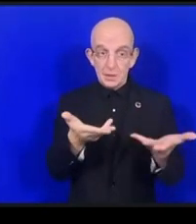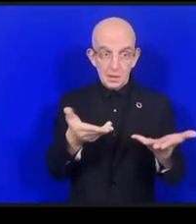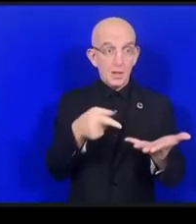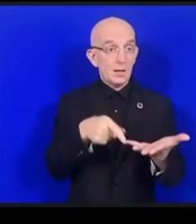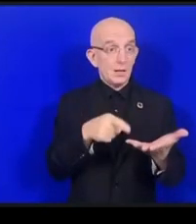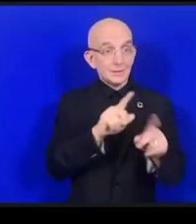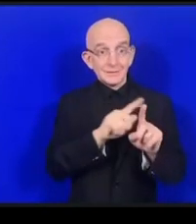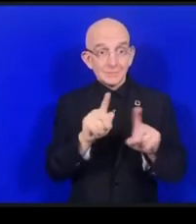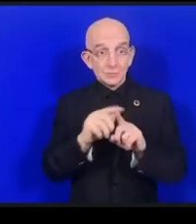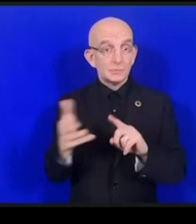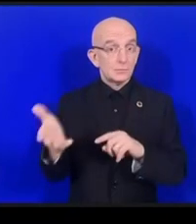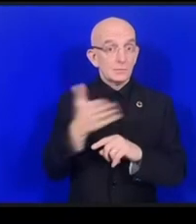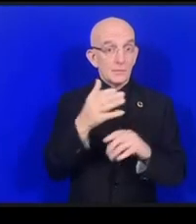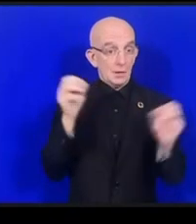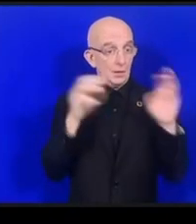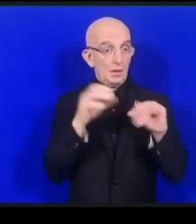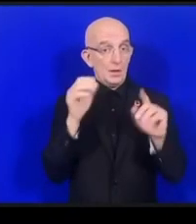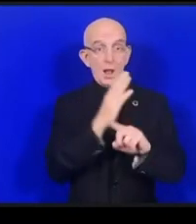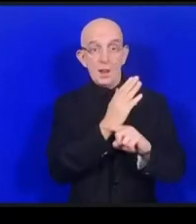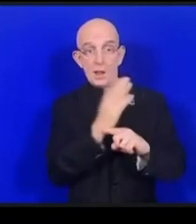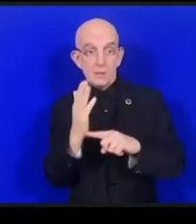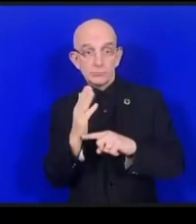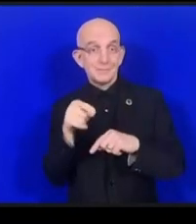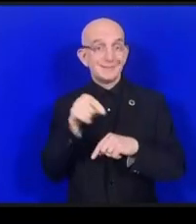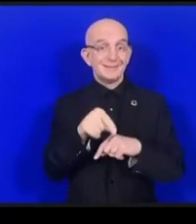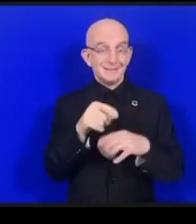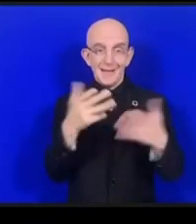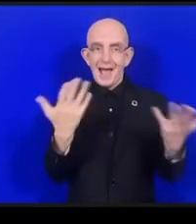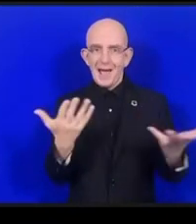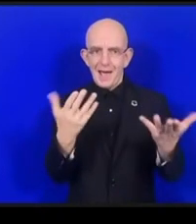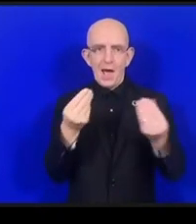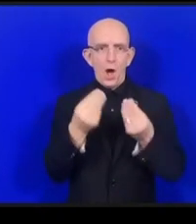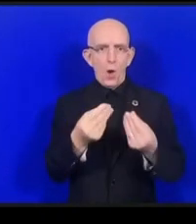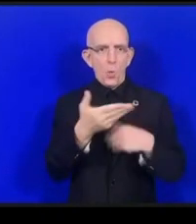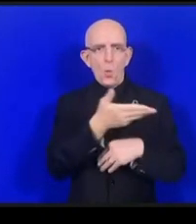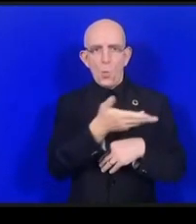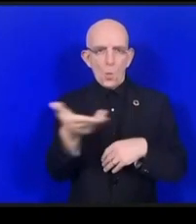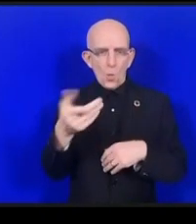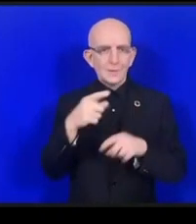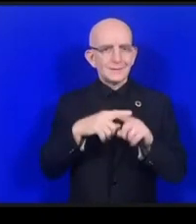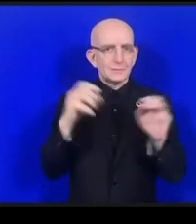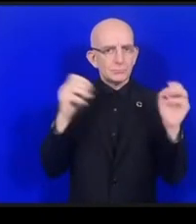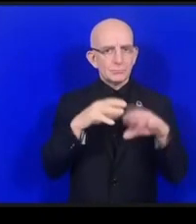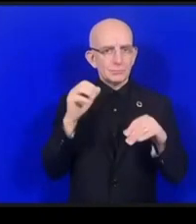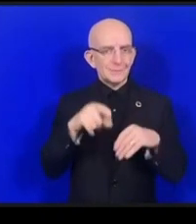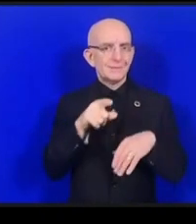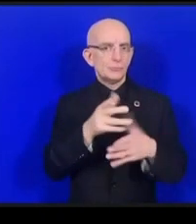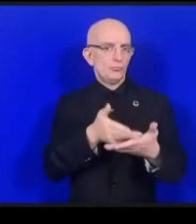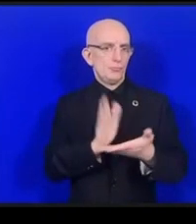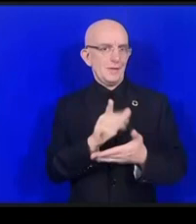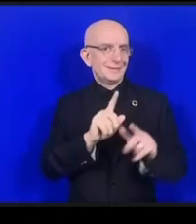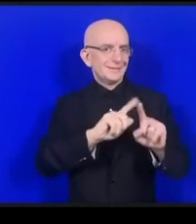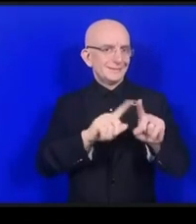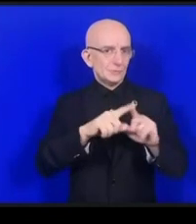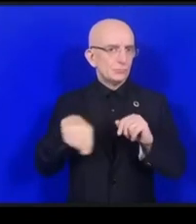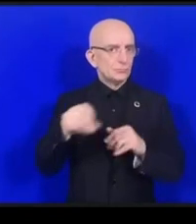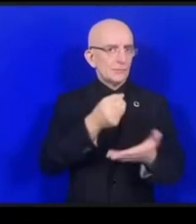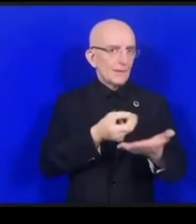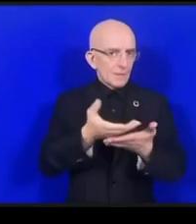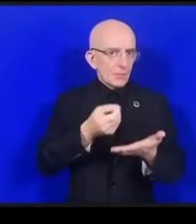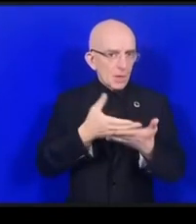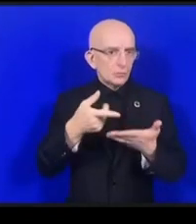через библиотеки и как мы таким образом служим распространению